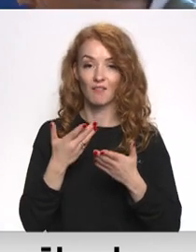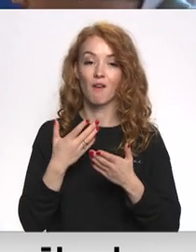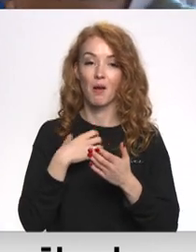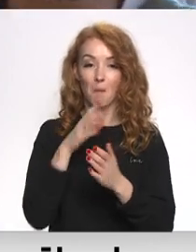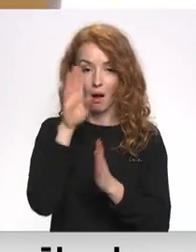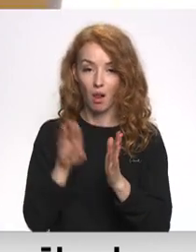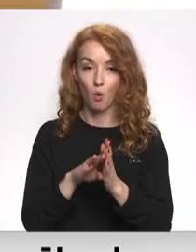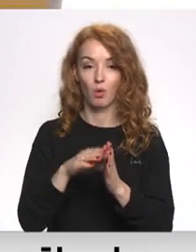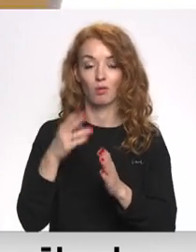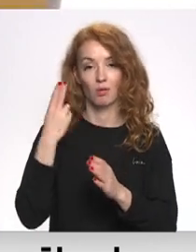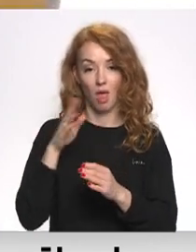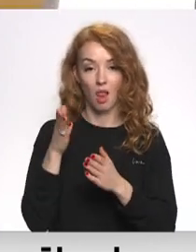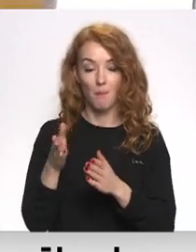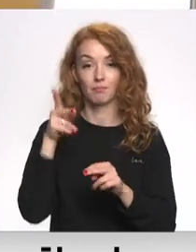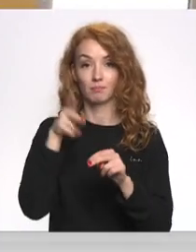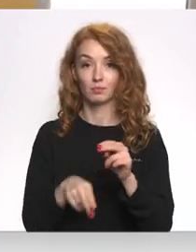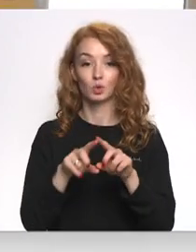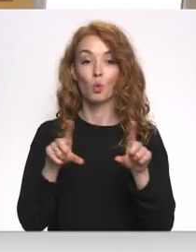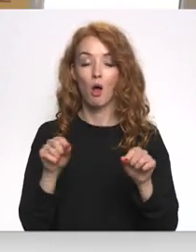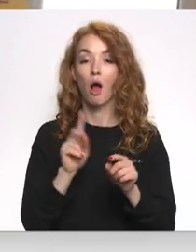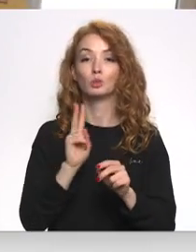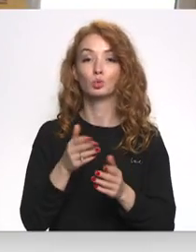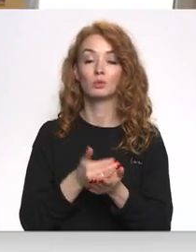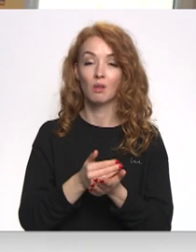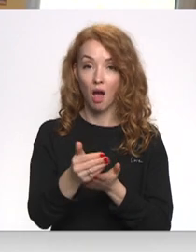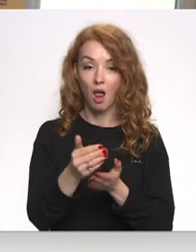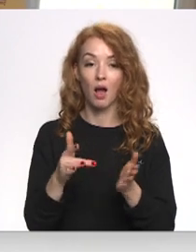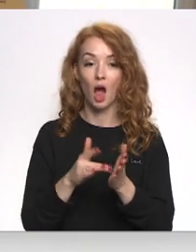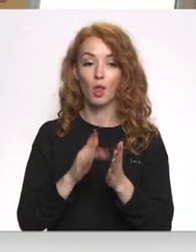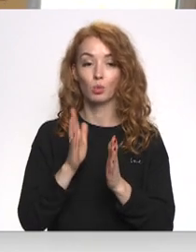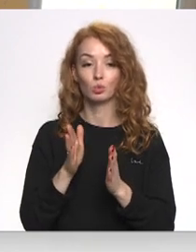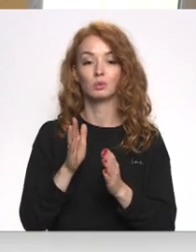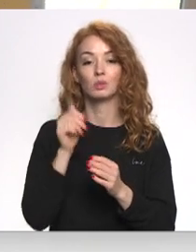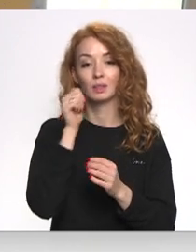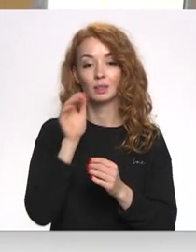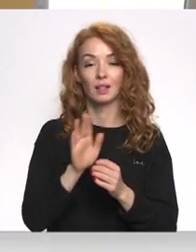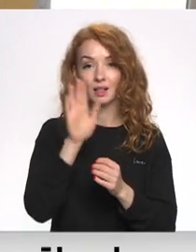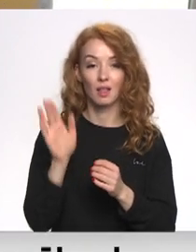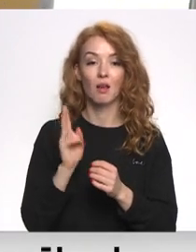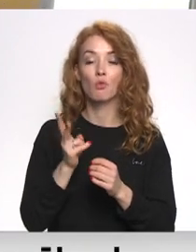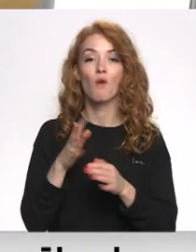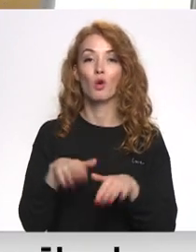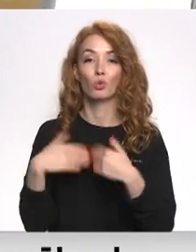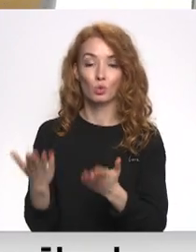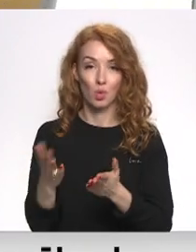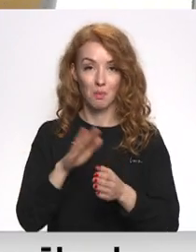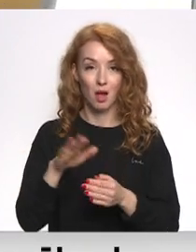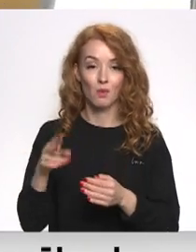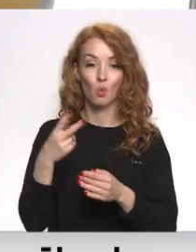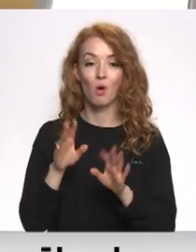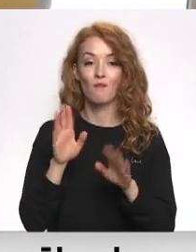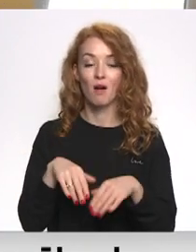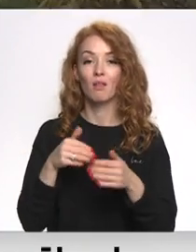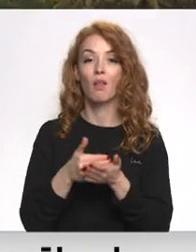vajadzībām. Beidzoties skolēt, vienmēr domā, kas būs tālāk. Kāda būs šī ikdiena šim bērnam? Ar ko tu viņu varēs nodarbināt? Ko tu viņam